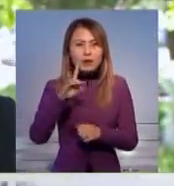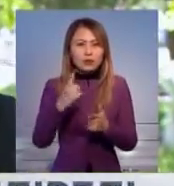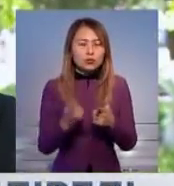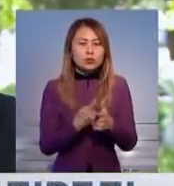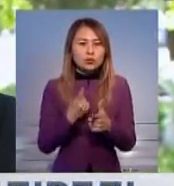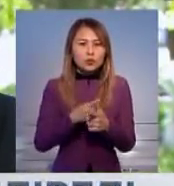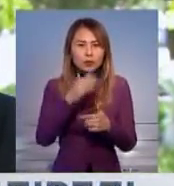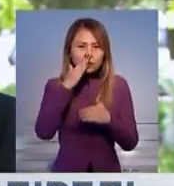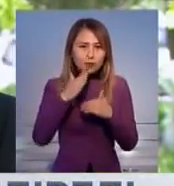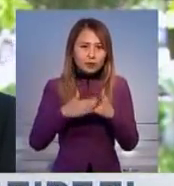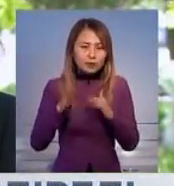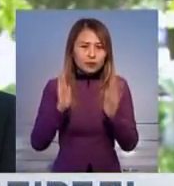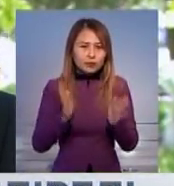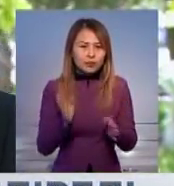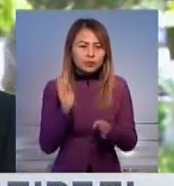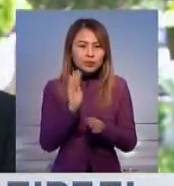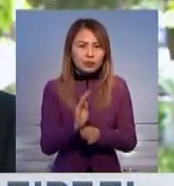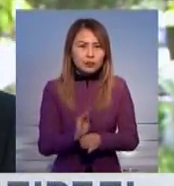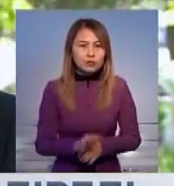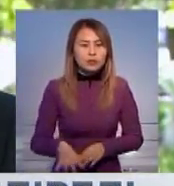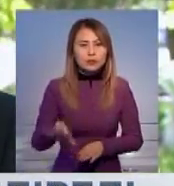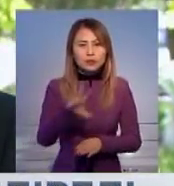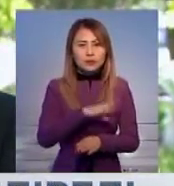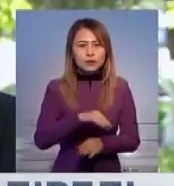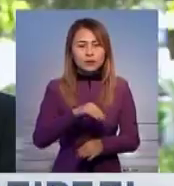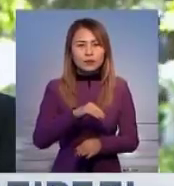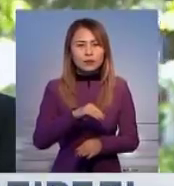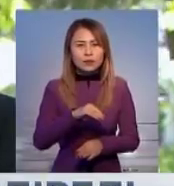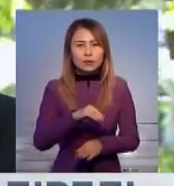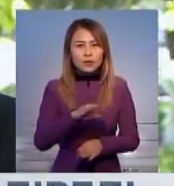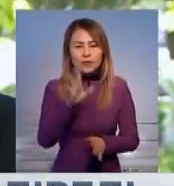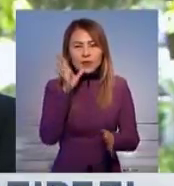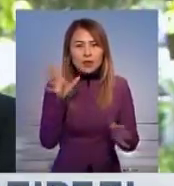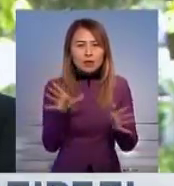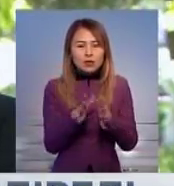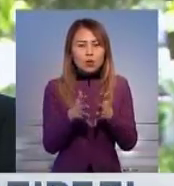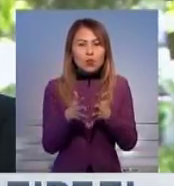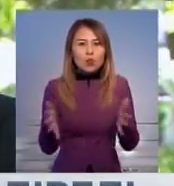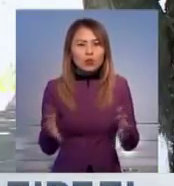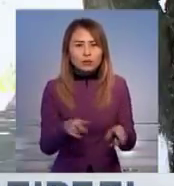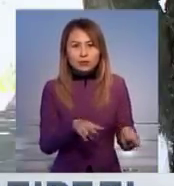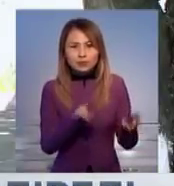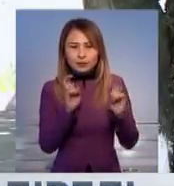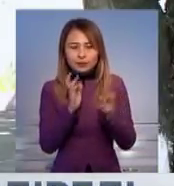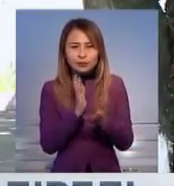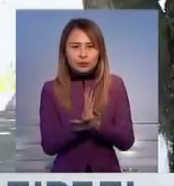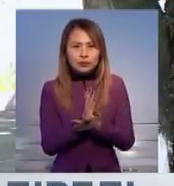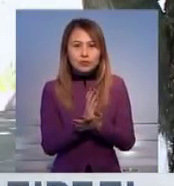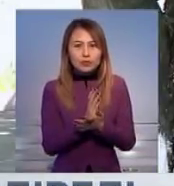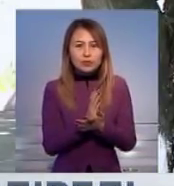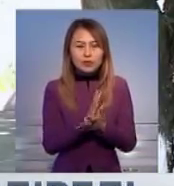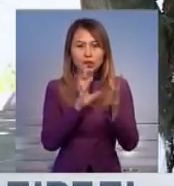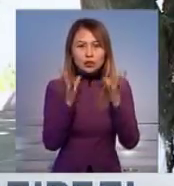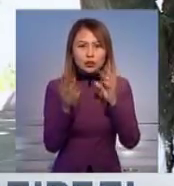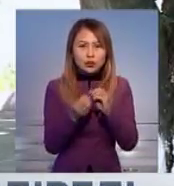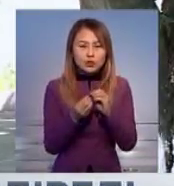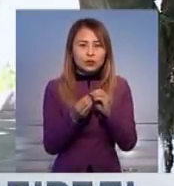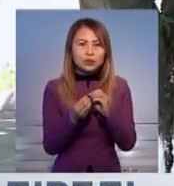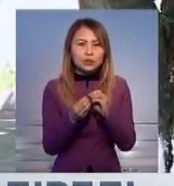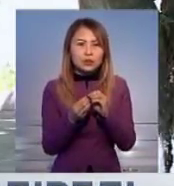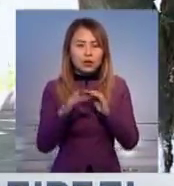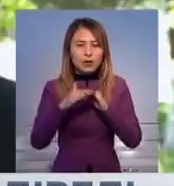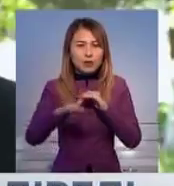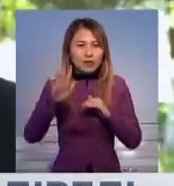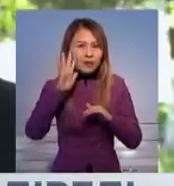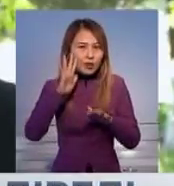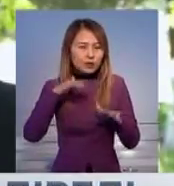өндіріледі. Бұның бәрі әрине сол энергияны көп талап ететін салалар. Жалпы біздің тау